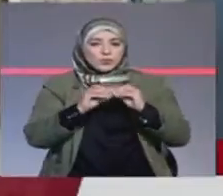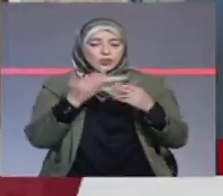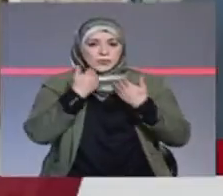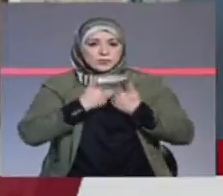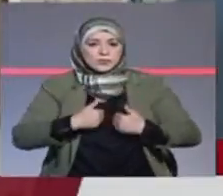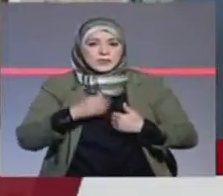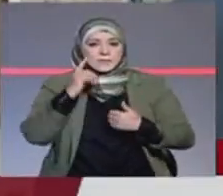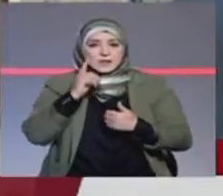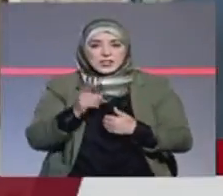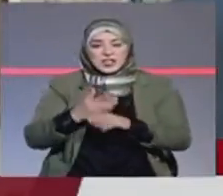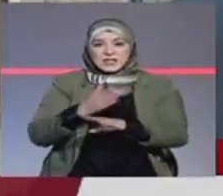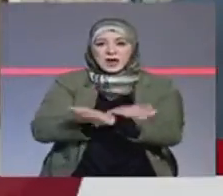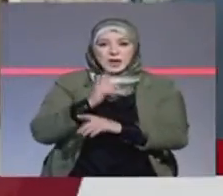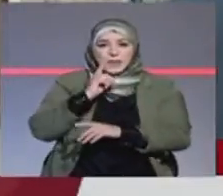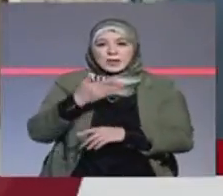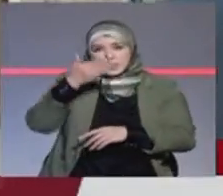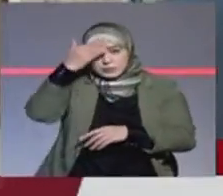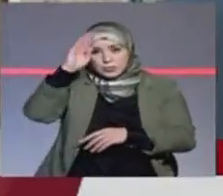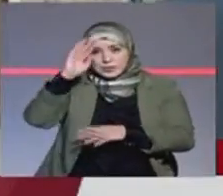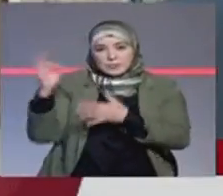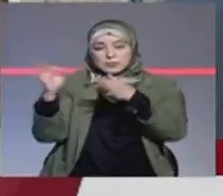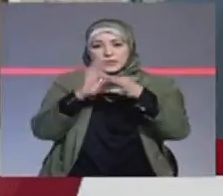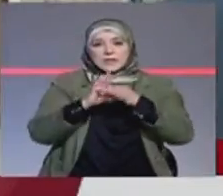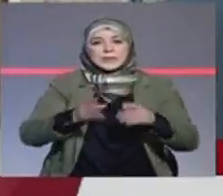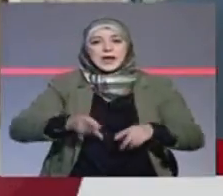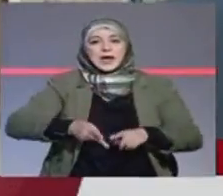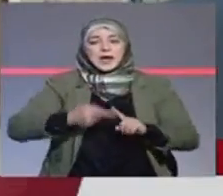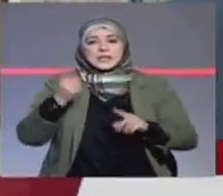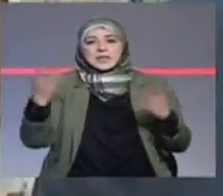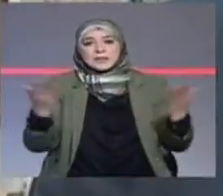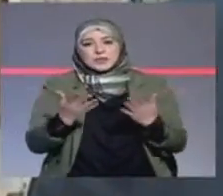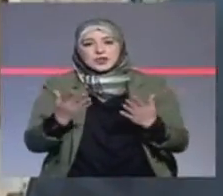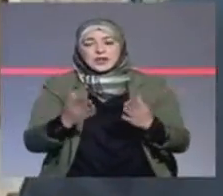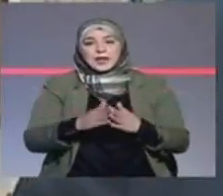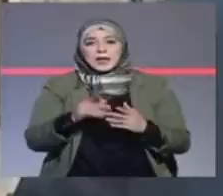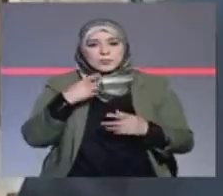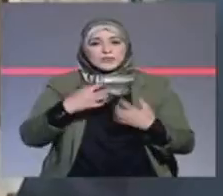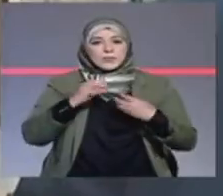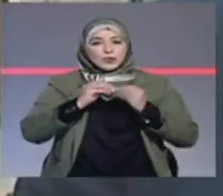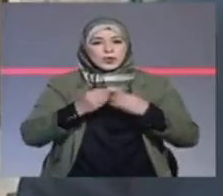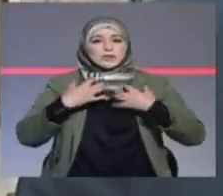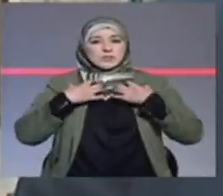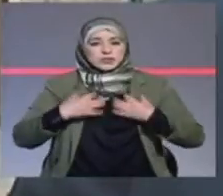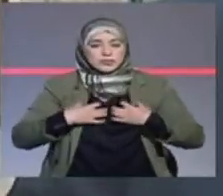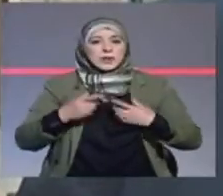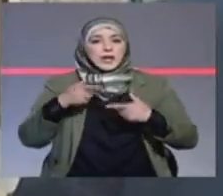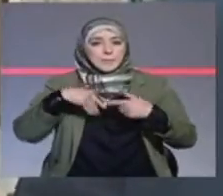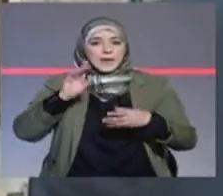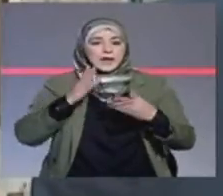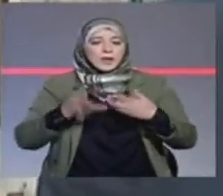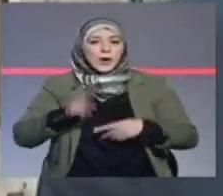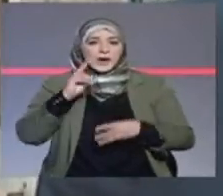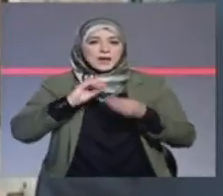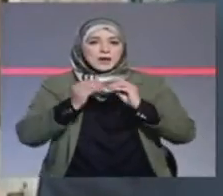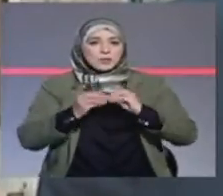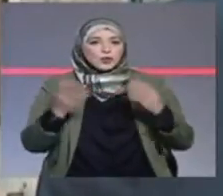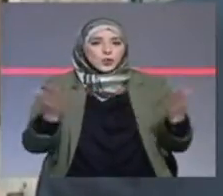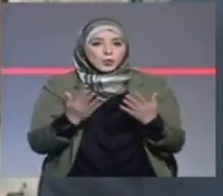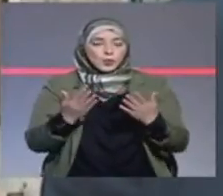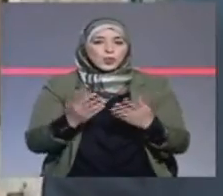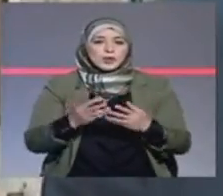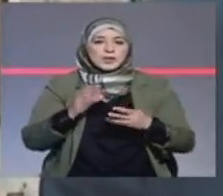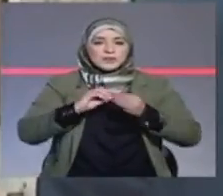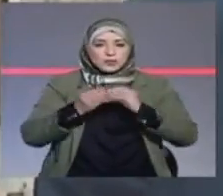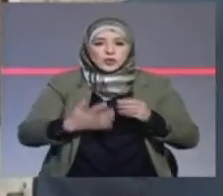قبل كانت معناها العوارض مرتبطة خاصة بالعوارض الصدرية، توا حتى عوارض في